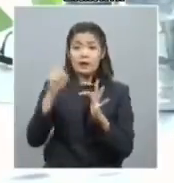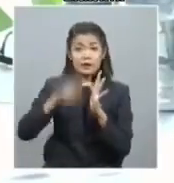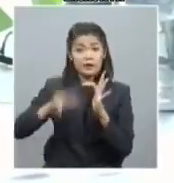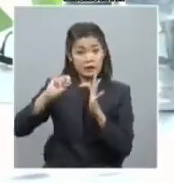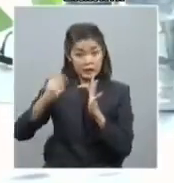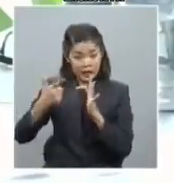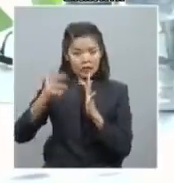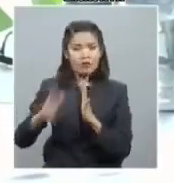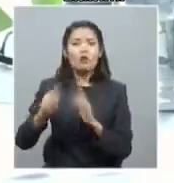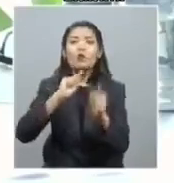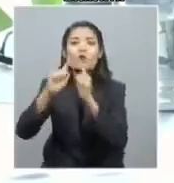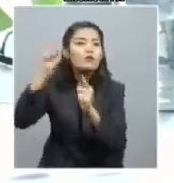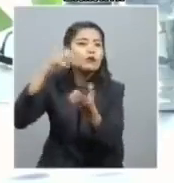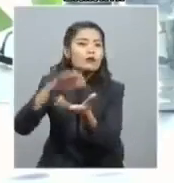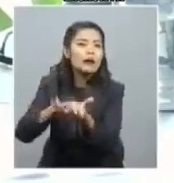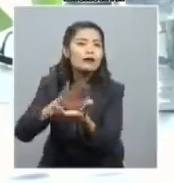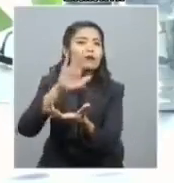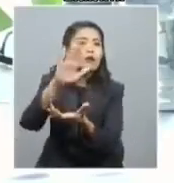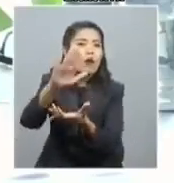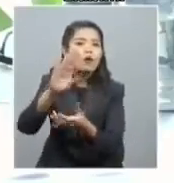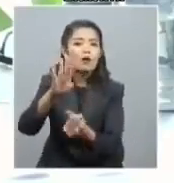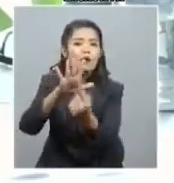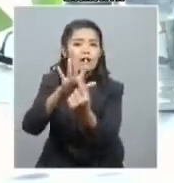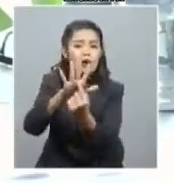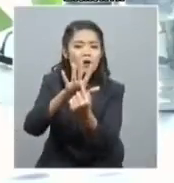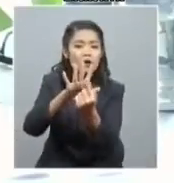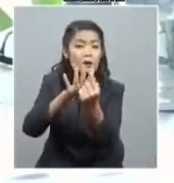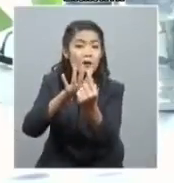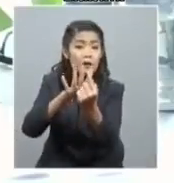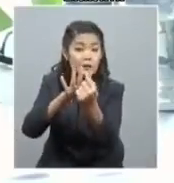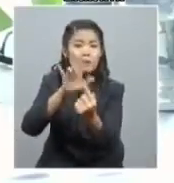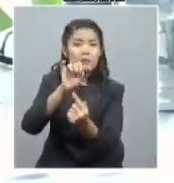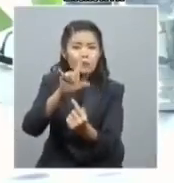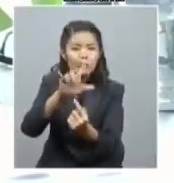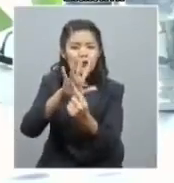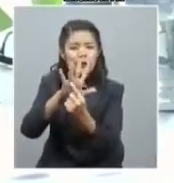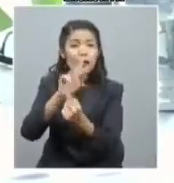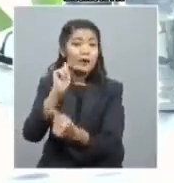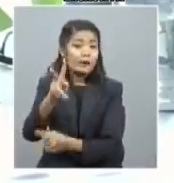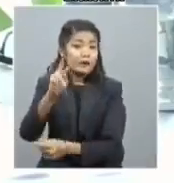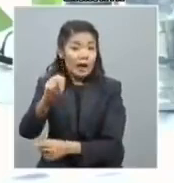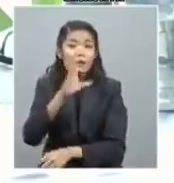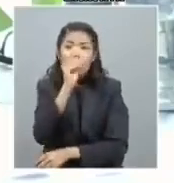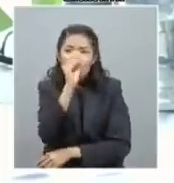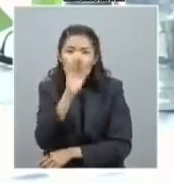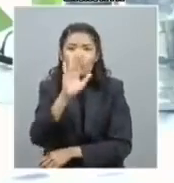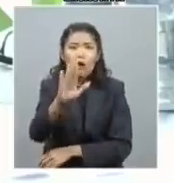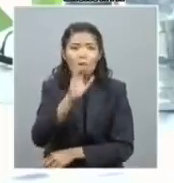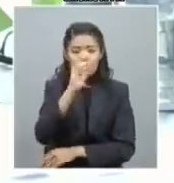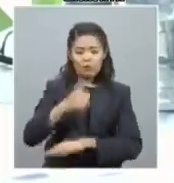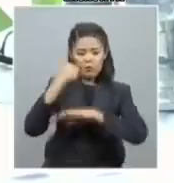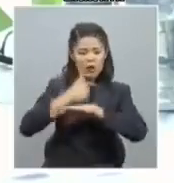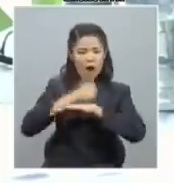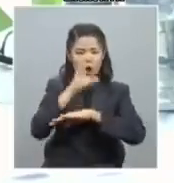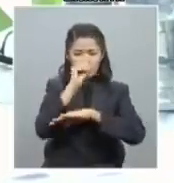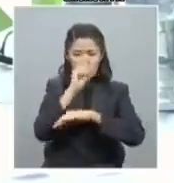นคือเจ้าหน้าที่ป่าไม้ที่อยู่ในเหตุการณ์ควบคุมตัวบิลลี่โดยมันจะมีคำพูดถ้าฟังเมื่อสักครู่นี้คุณผู้ชมจะได้ยินนะฮะหัวหน้าชัยวัฒน์บอกมีคำ